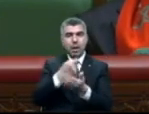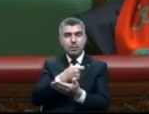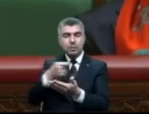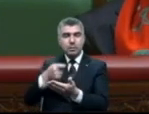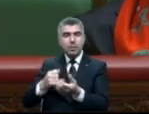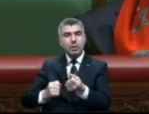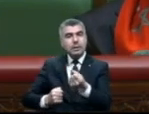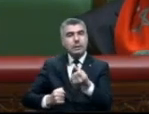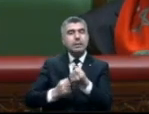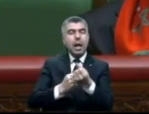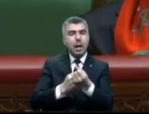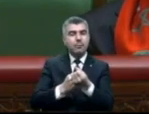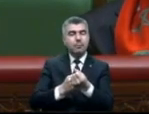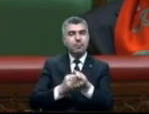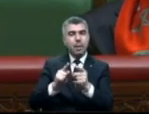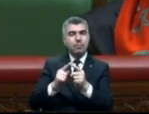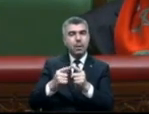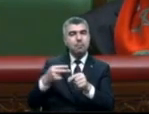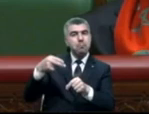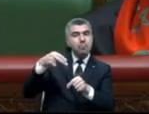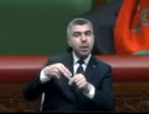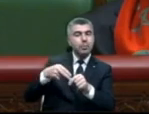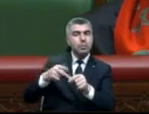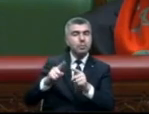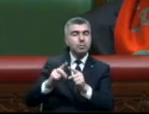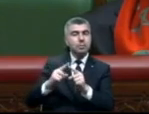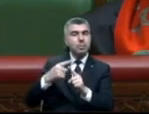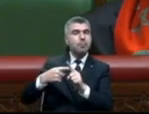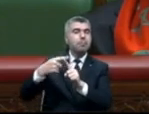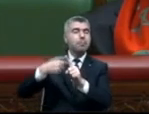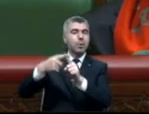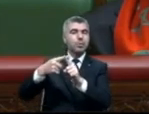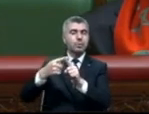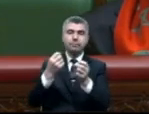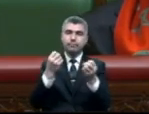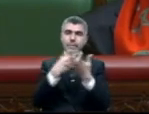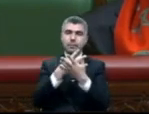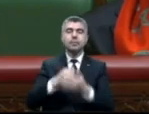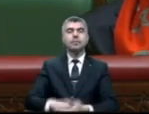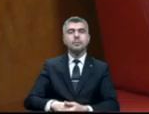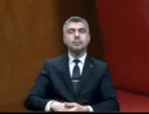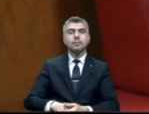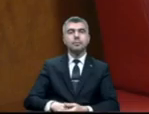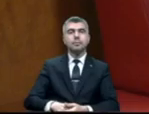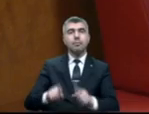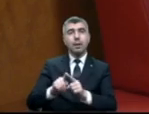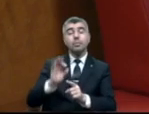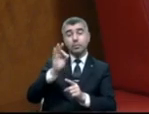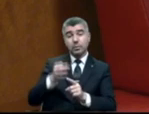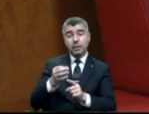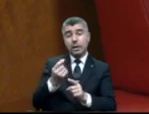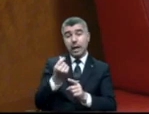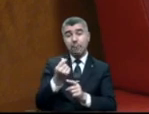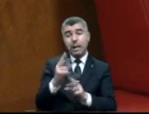دعما فيما يخص المواد الأزوطية التي بلغت أثمنة خيالية؟ وبكل صدق، إذا كانت